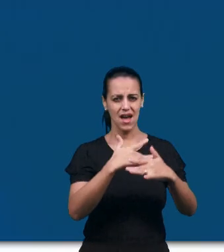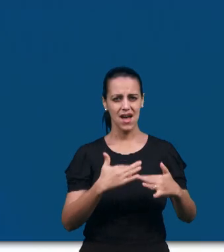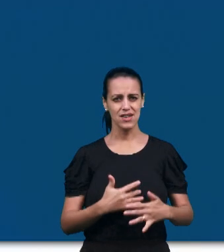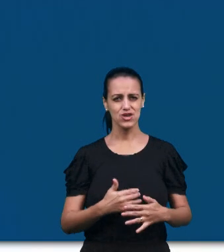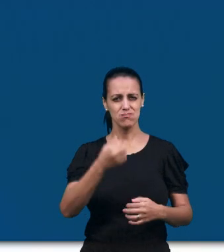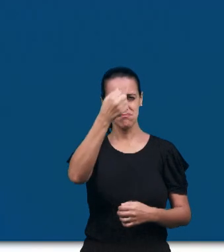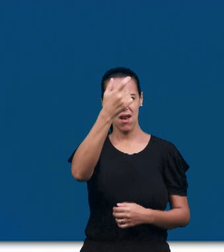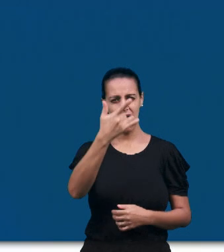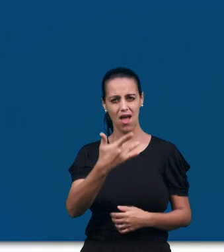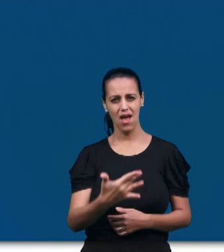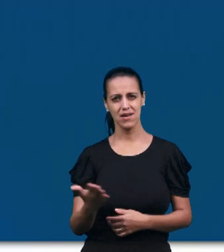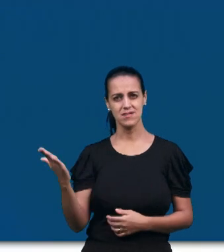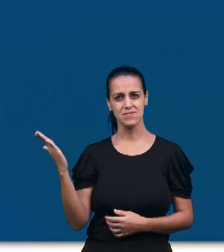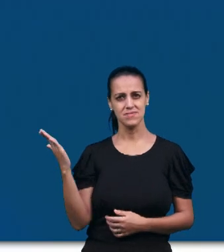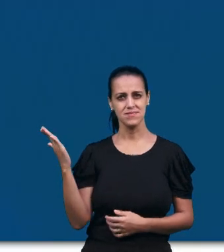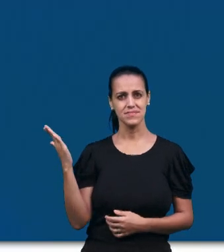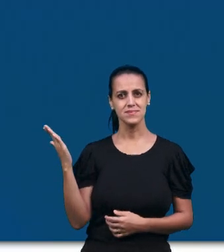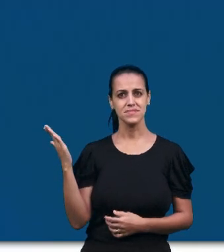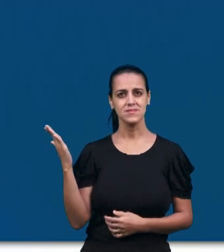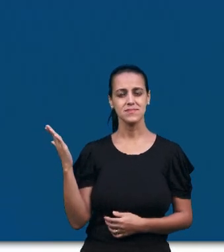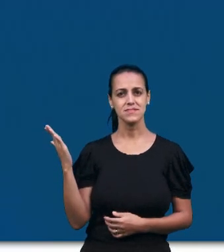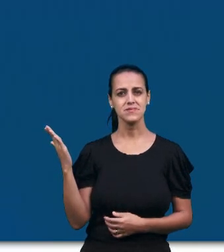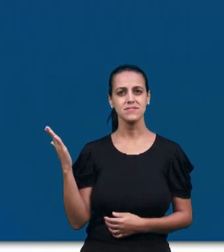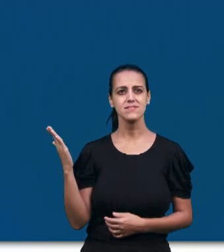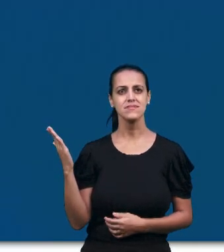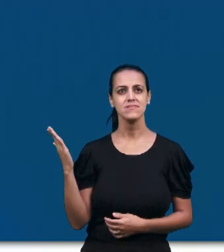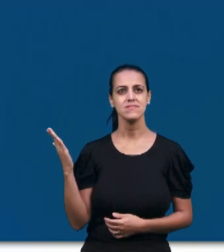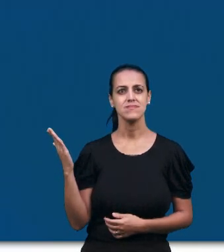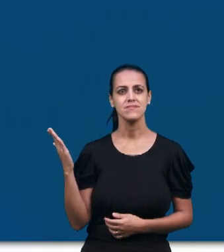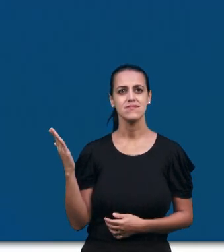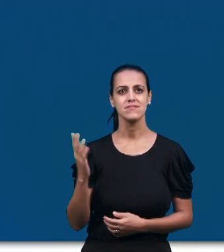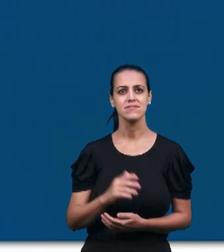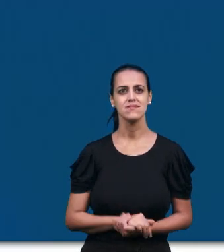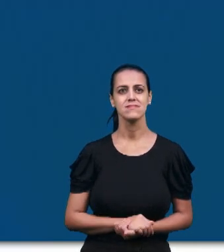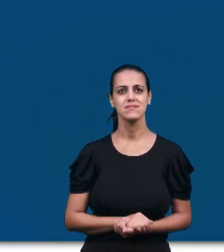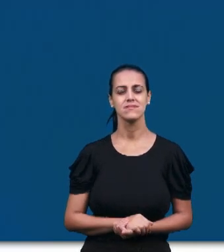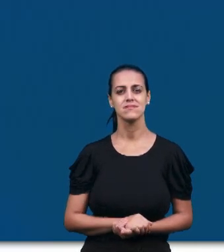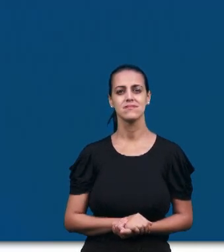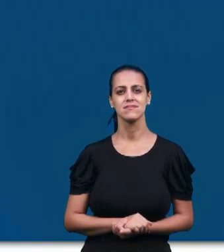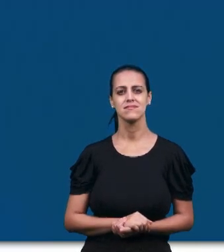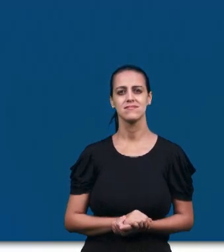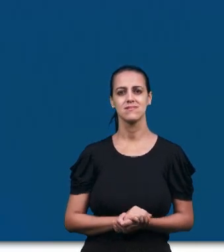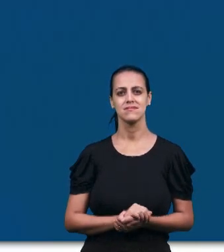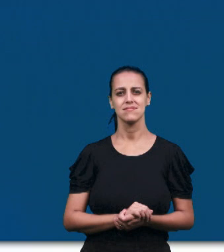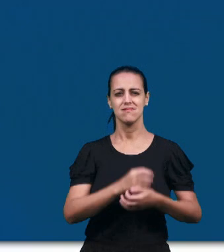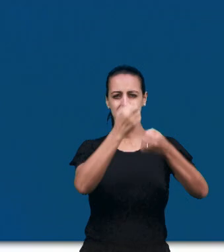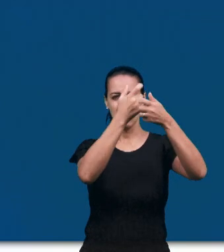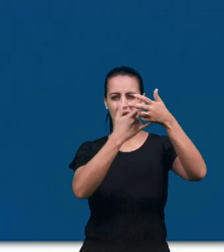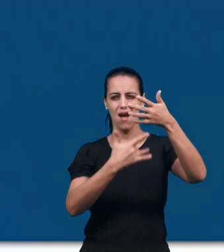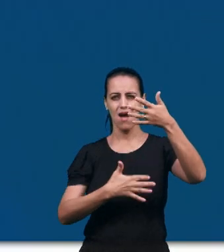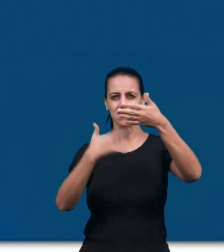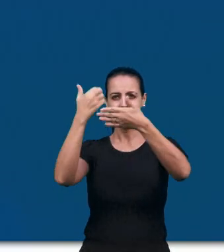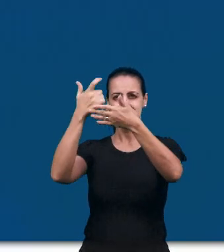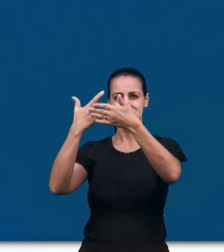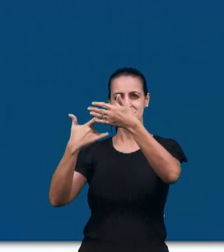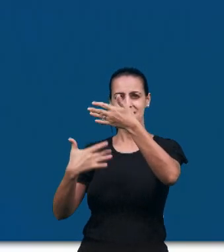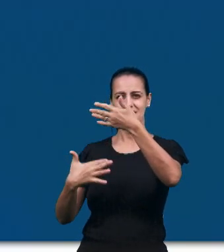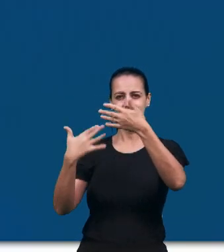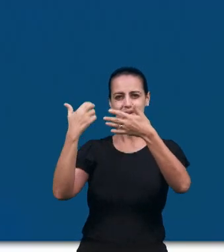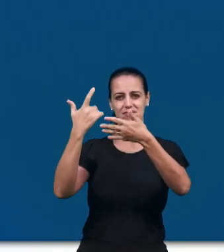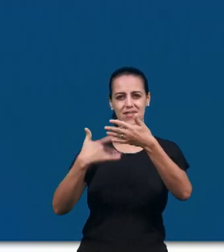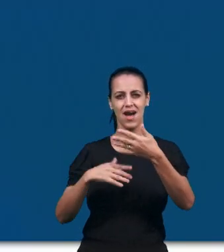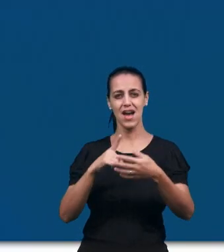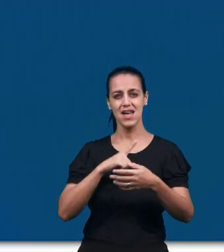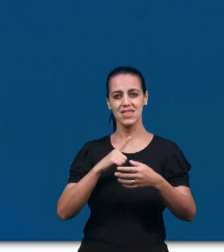là, sont celles ici. Macapá, Palma, Campo Grande, Santarém, Acre, Curitiba, Belém, São Luís,